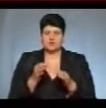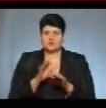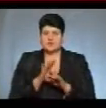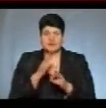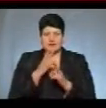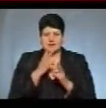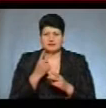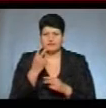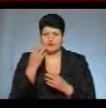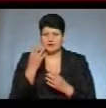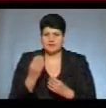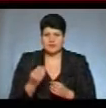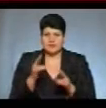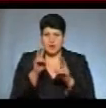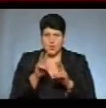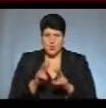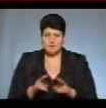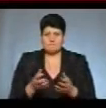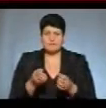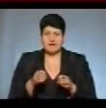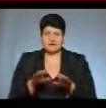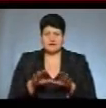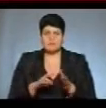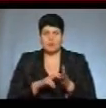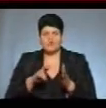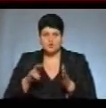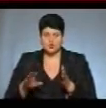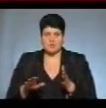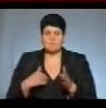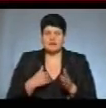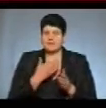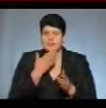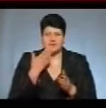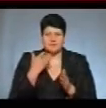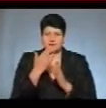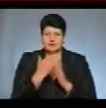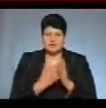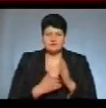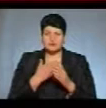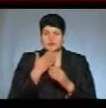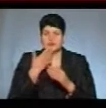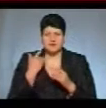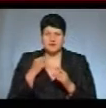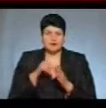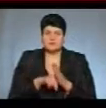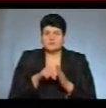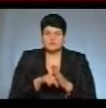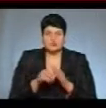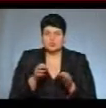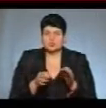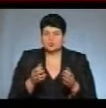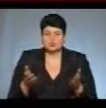на дводенний розгляд, прийняв рішення про відсторонення. Ми не маємо тексту, не маємо мотивації суду.